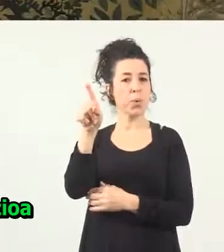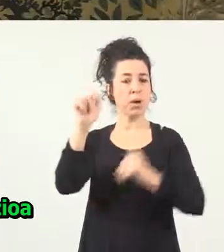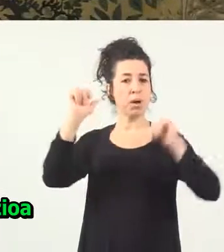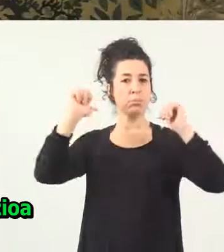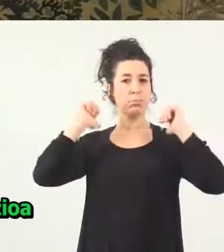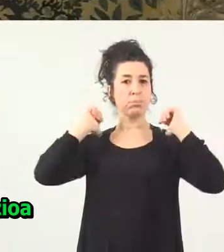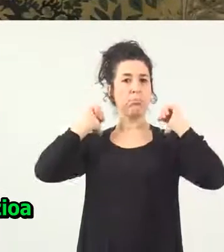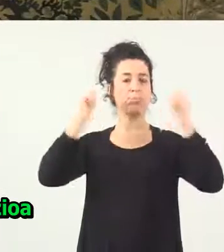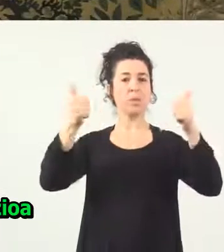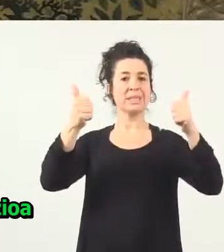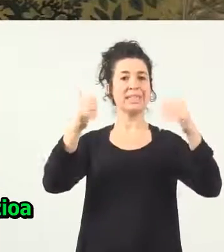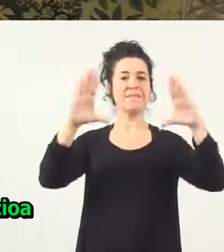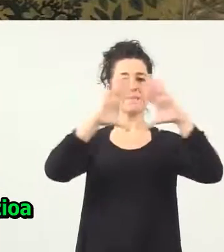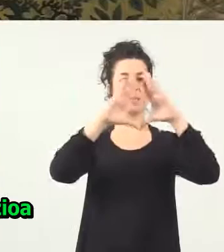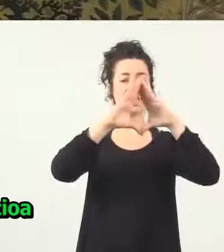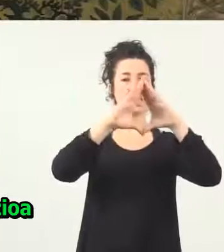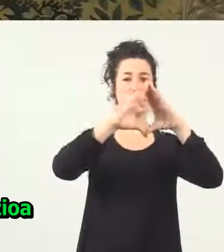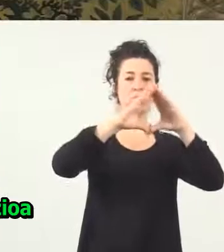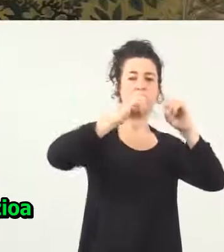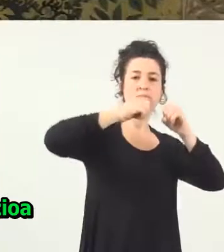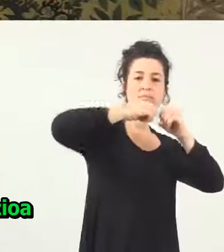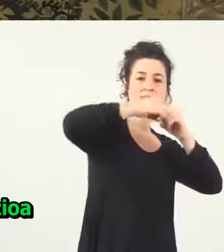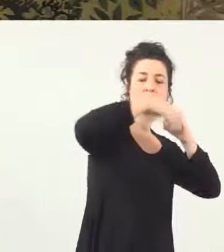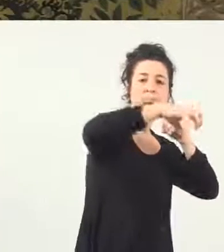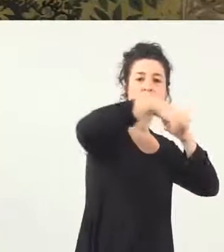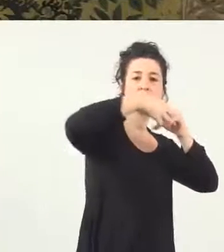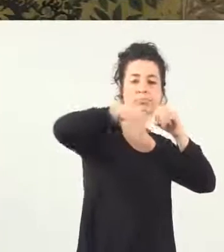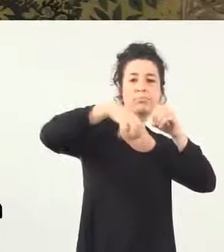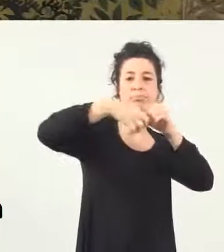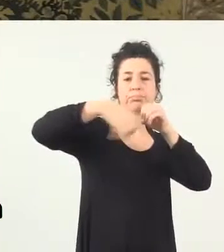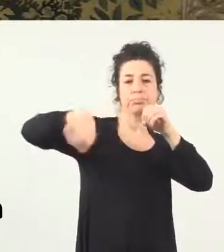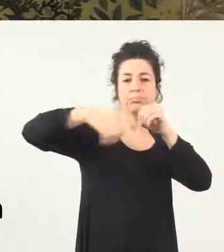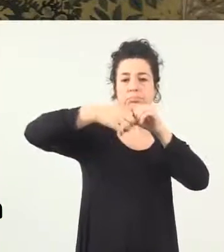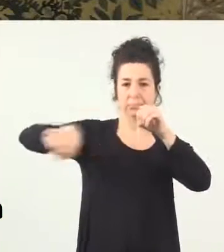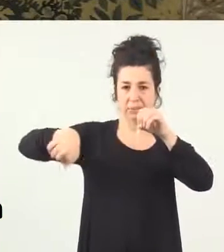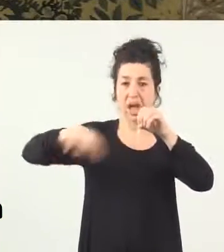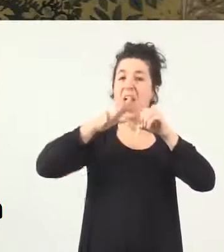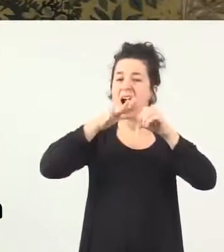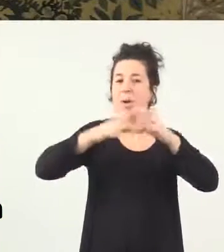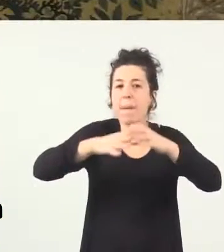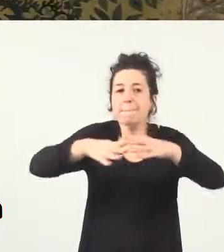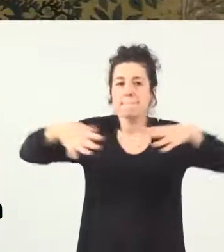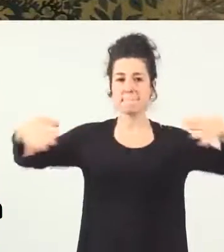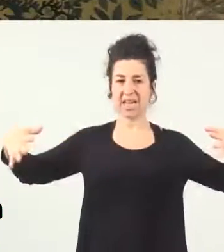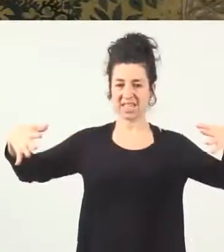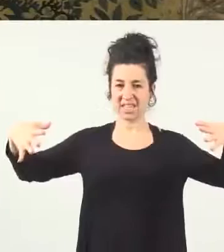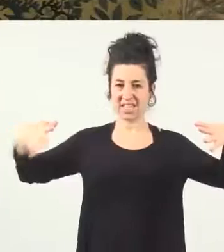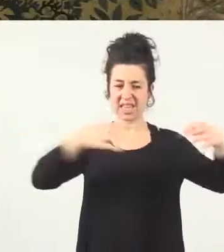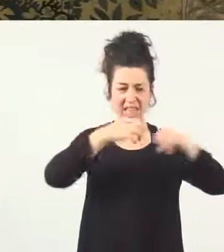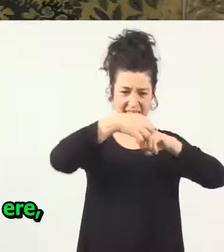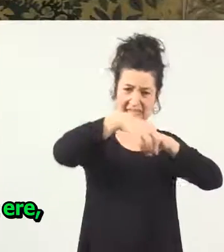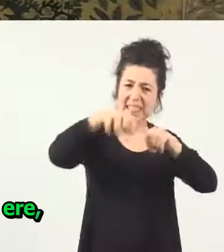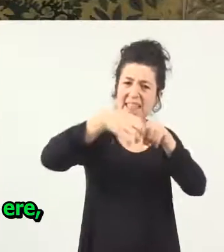zen feminismoaren diversifikazioa handituz joan dela, ezta? Diversifikazioa esaten dodanean esan nahi dut